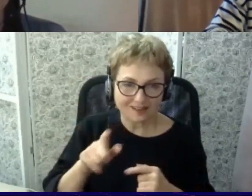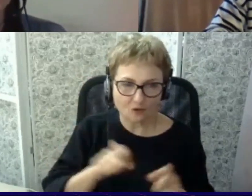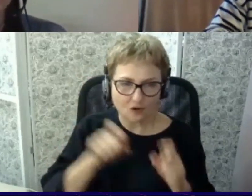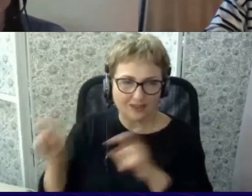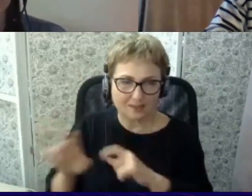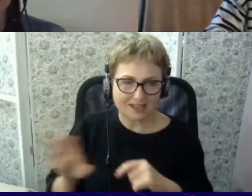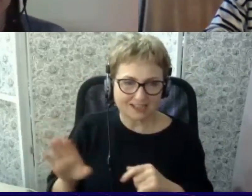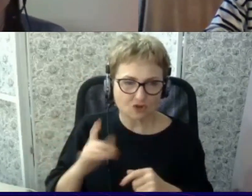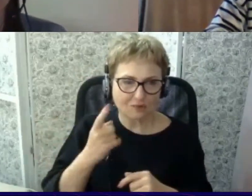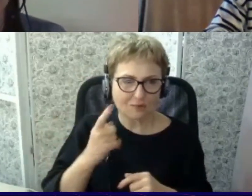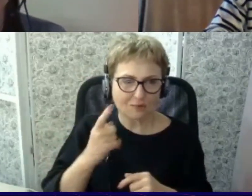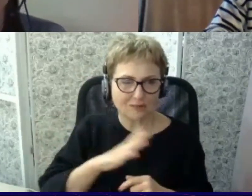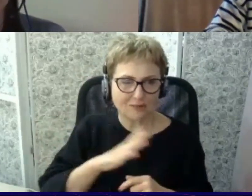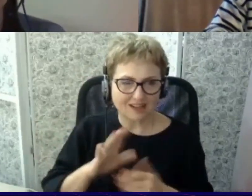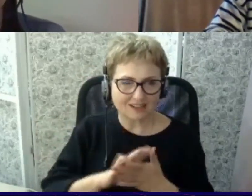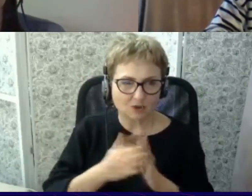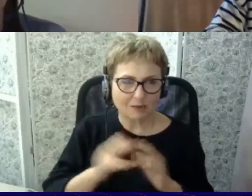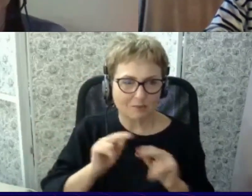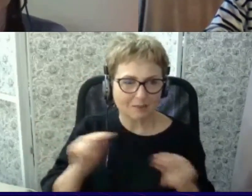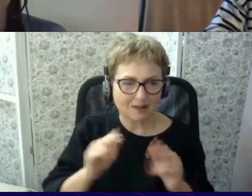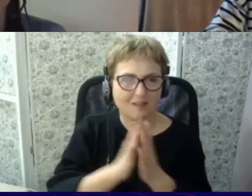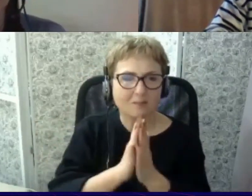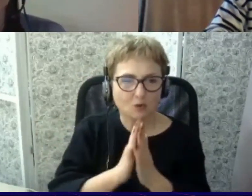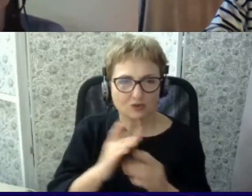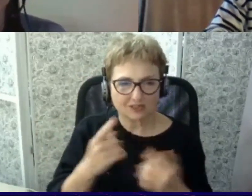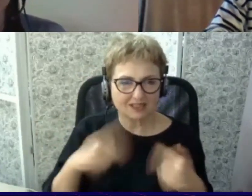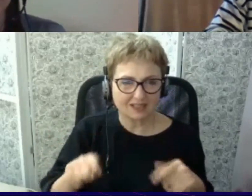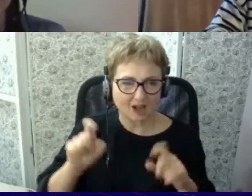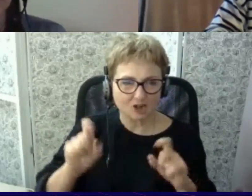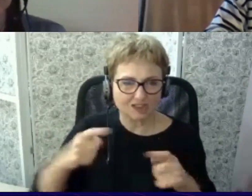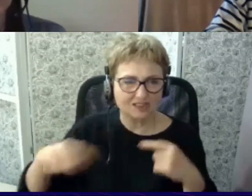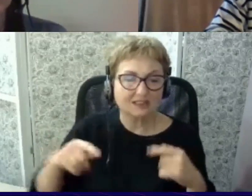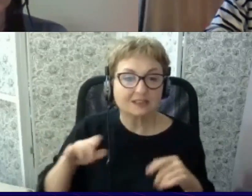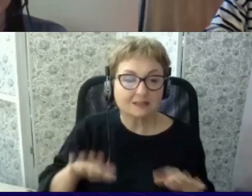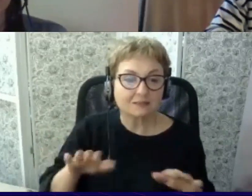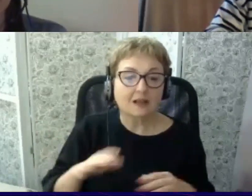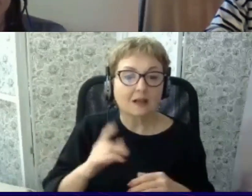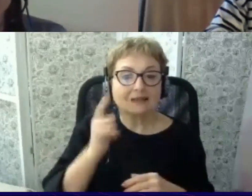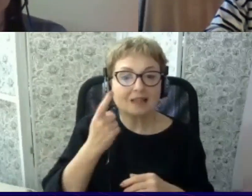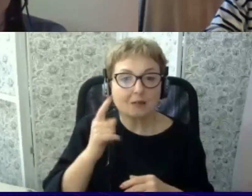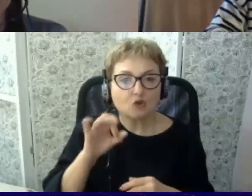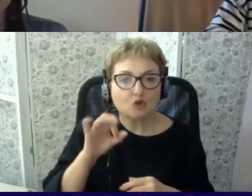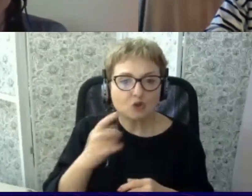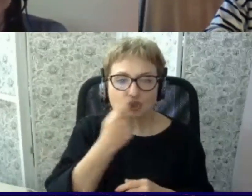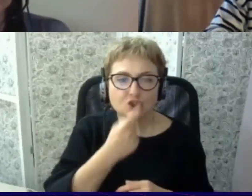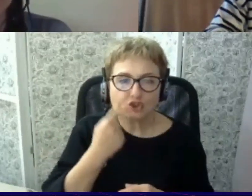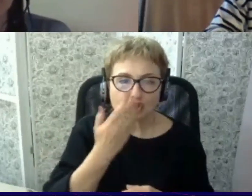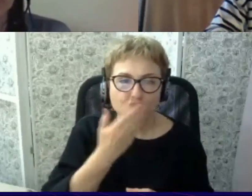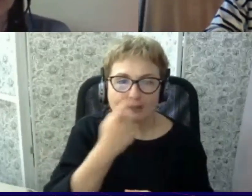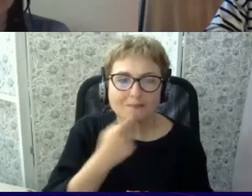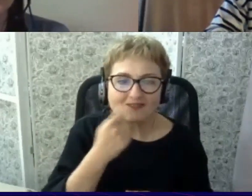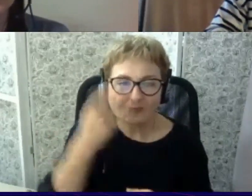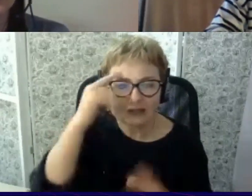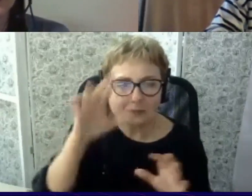его не пересаживали, потому что бывает ситуация, когда преподаватель просит как-то, да, иначе рассесться, потому что он читает с